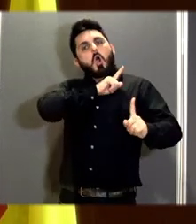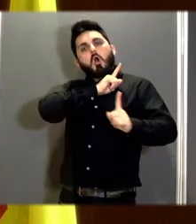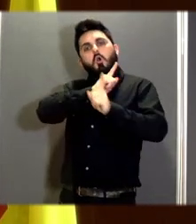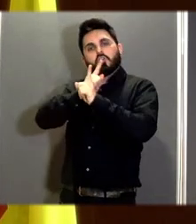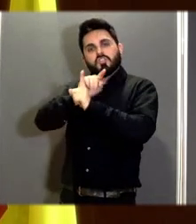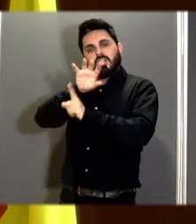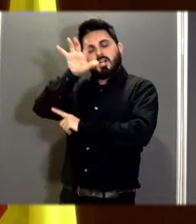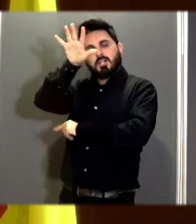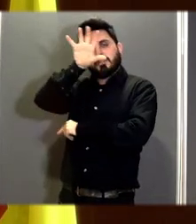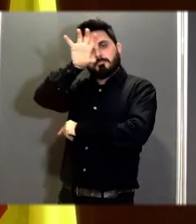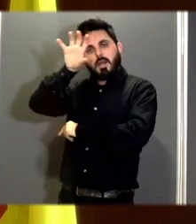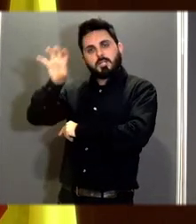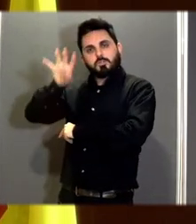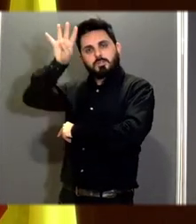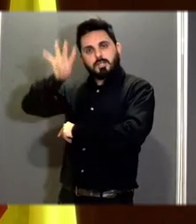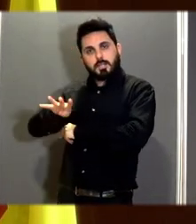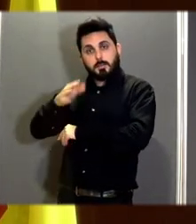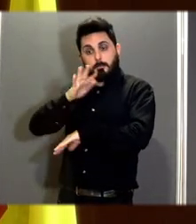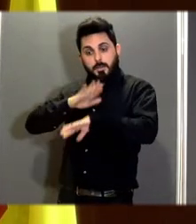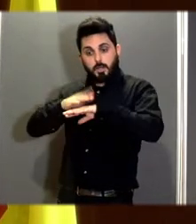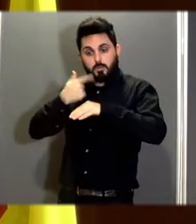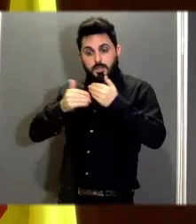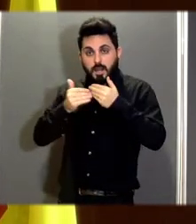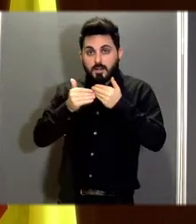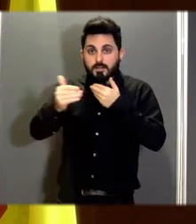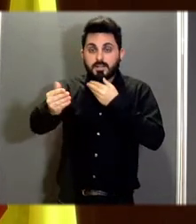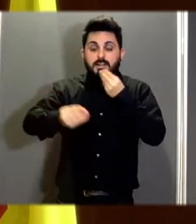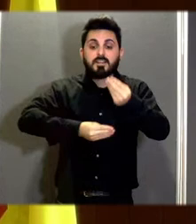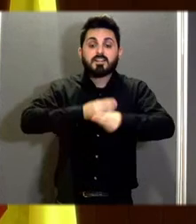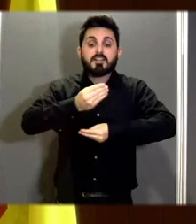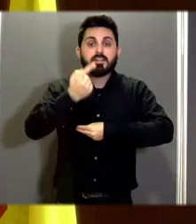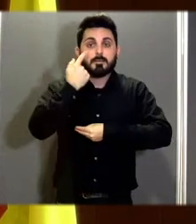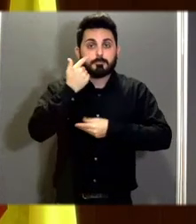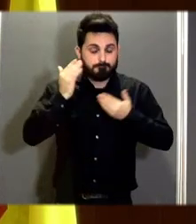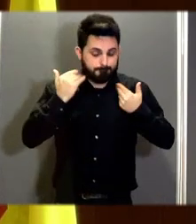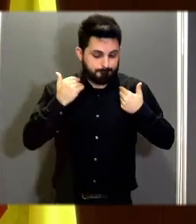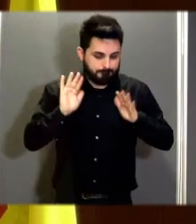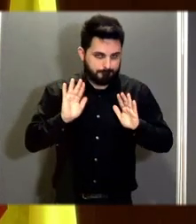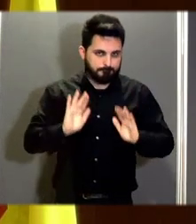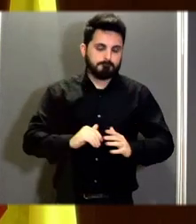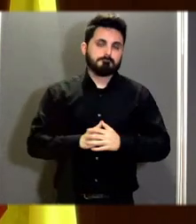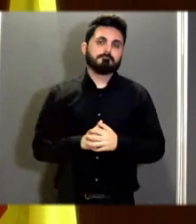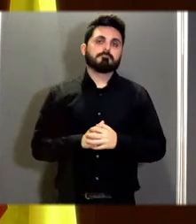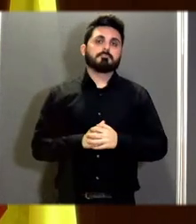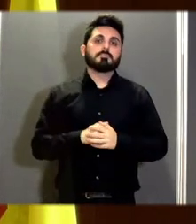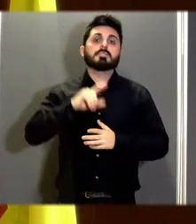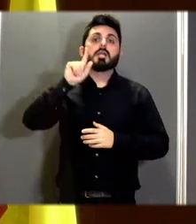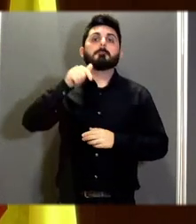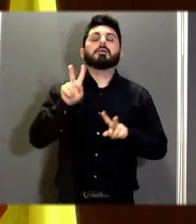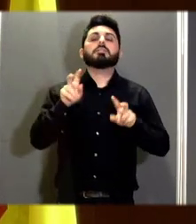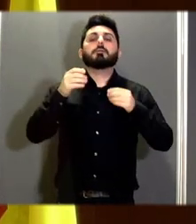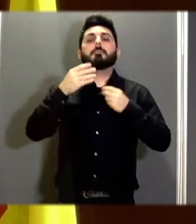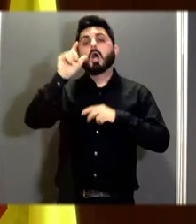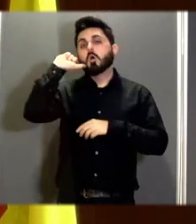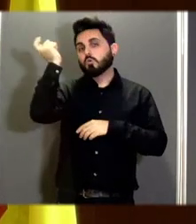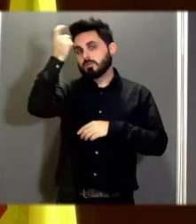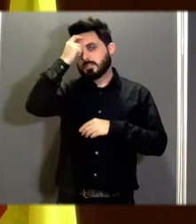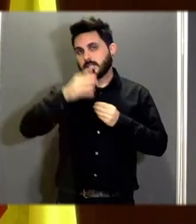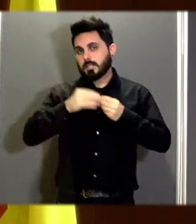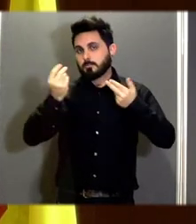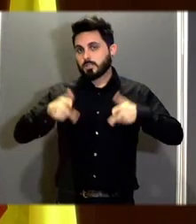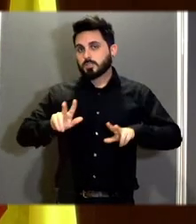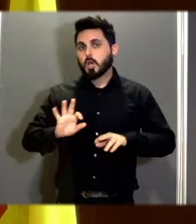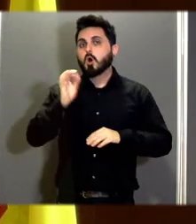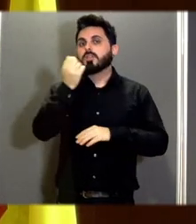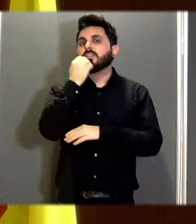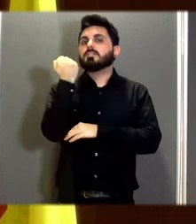saber a què ens estarem exposant, no? I, evidentment, amb el concepte de democràcia i desobediència civil